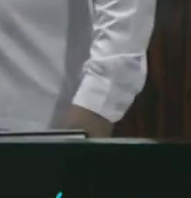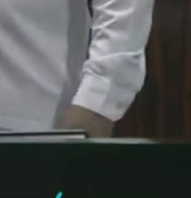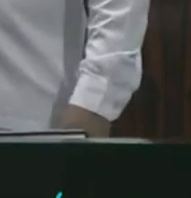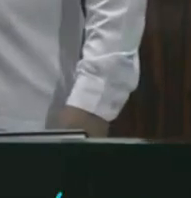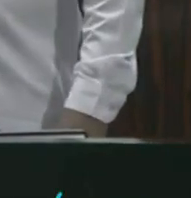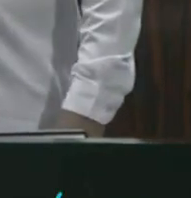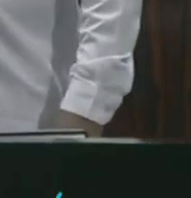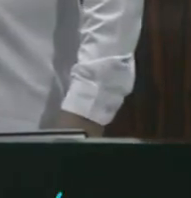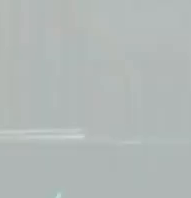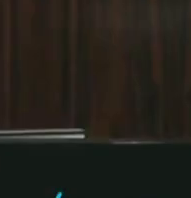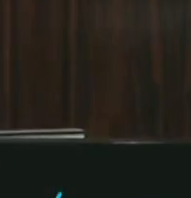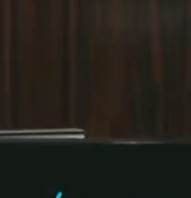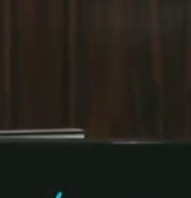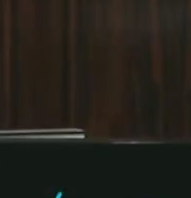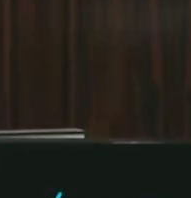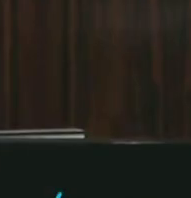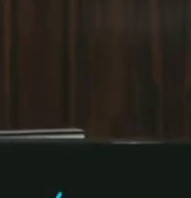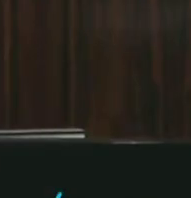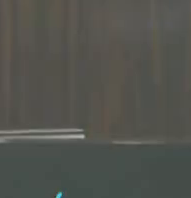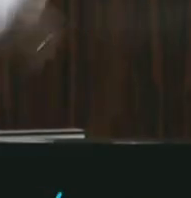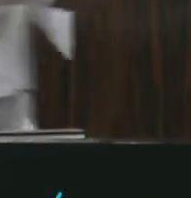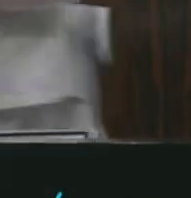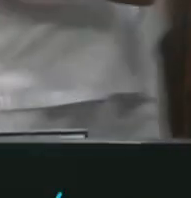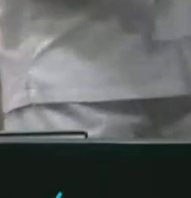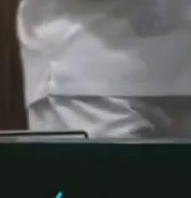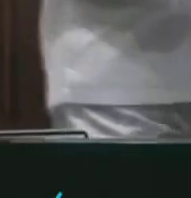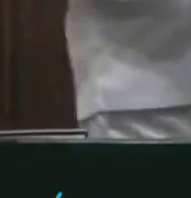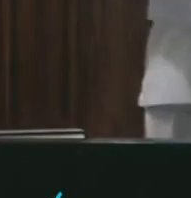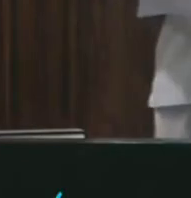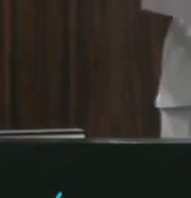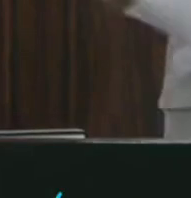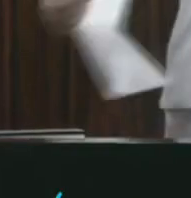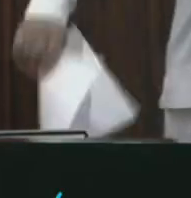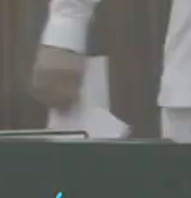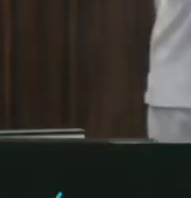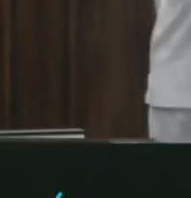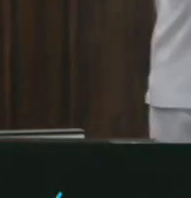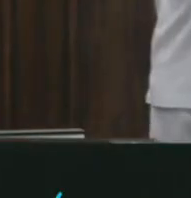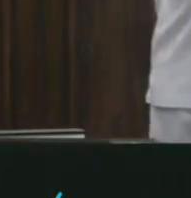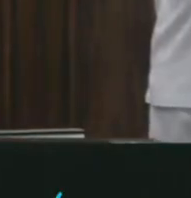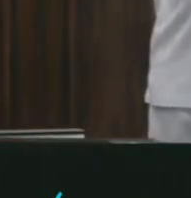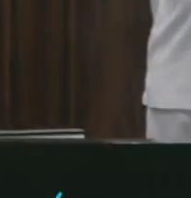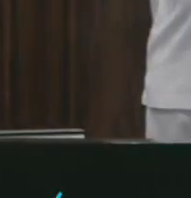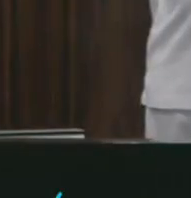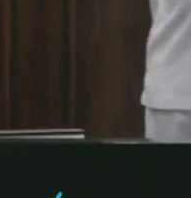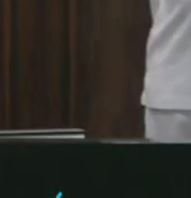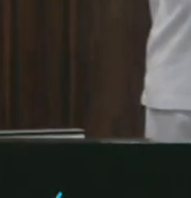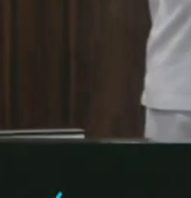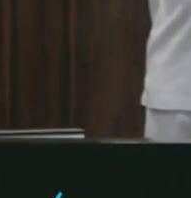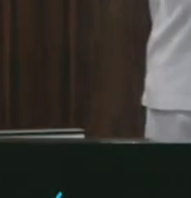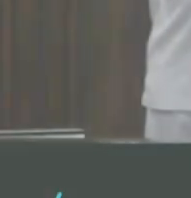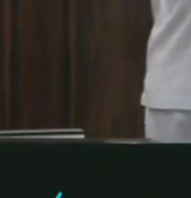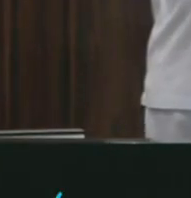ජනාධිපති වරයාගෙන් ලැබෙන සංදේශ මහජන සාමය පවත්වා ගැනීම සඳහා වන අවශ්‍යතාවය සැලකිල්ලට ගනිමින් සන්නද්ධ හමුදා වල